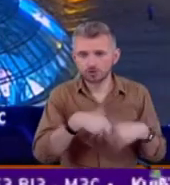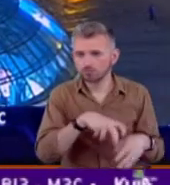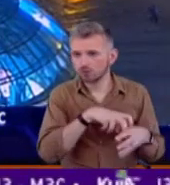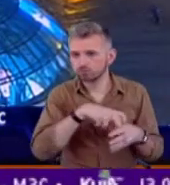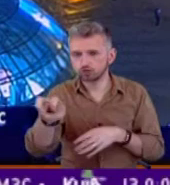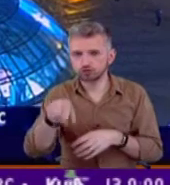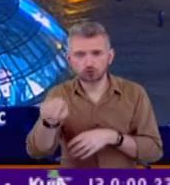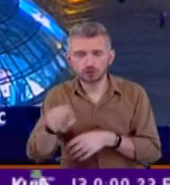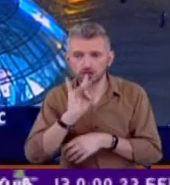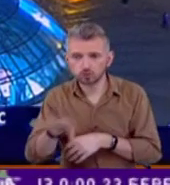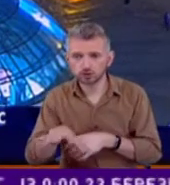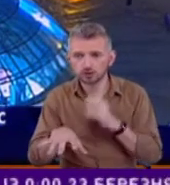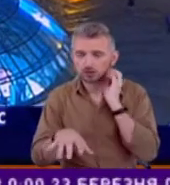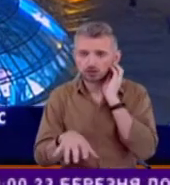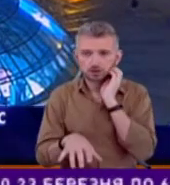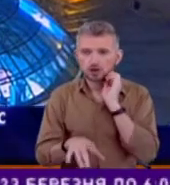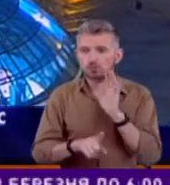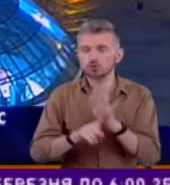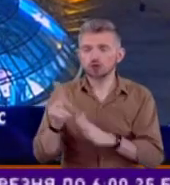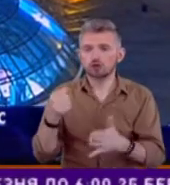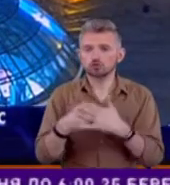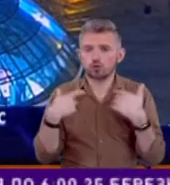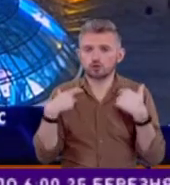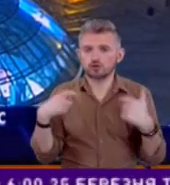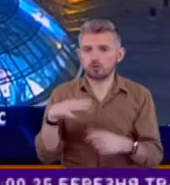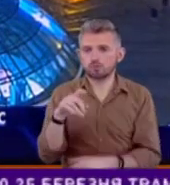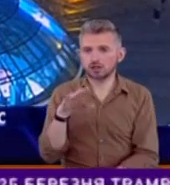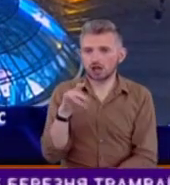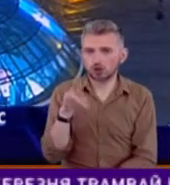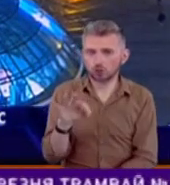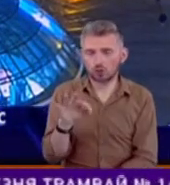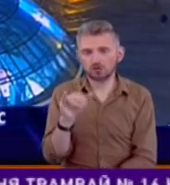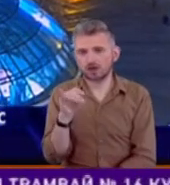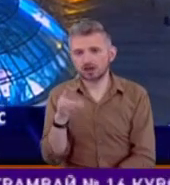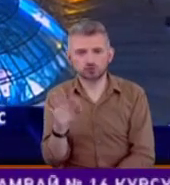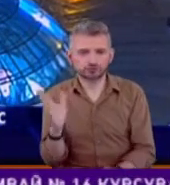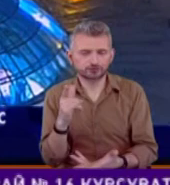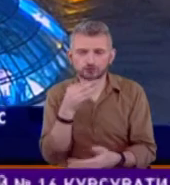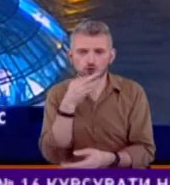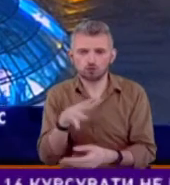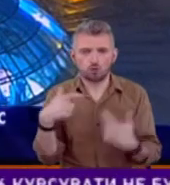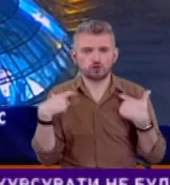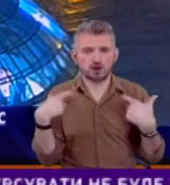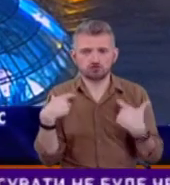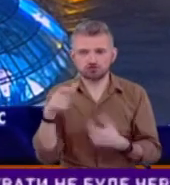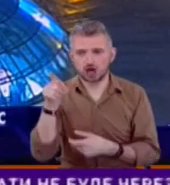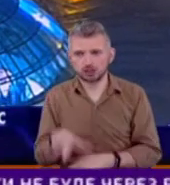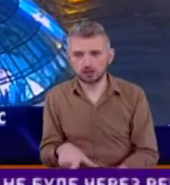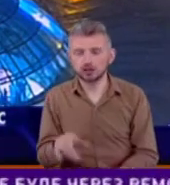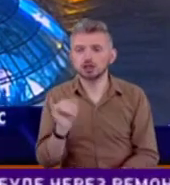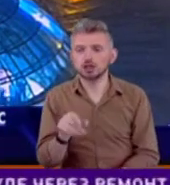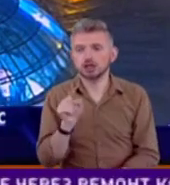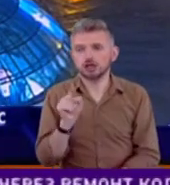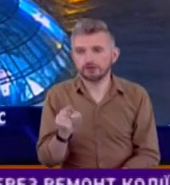твою адресу, а воно йде до сержанта Петренка, там, чи Іваненка, Іванчука, чи кого завгодно, і він,